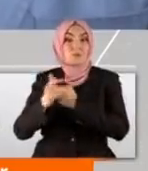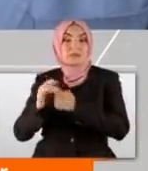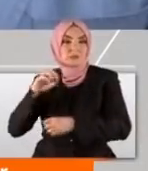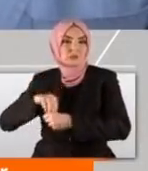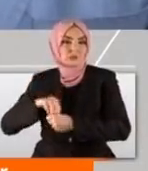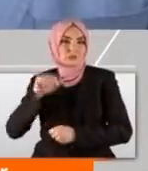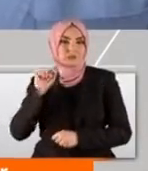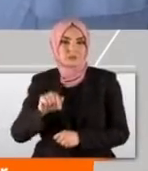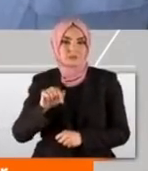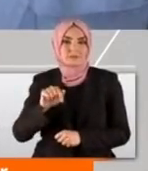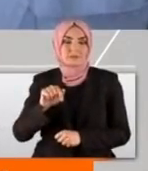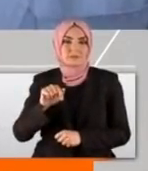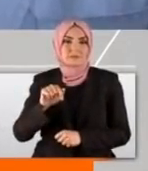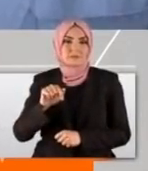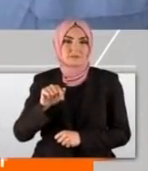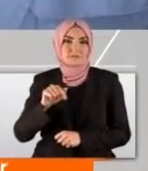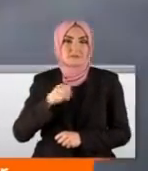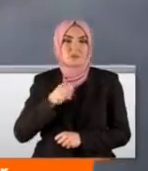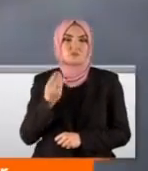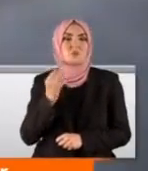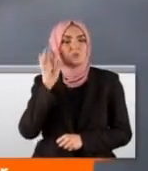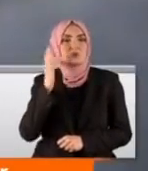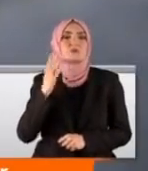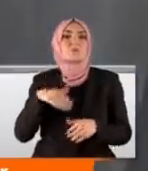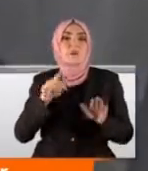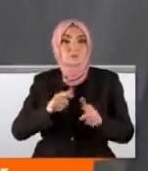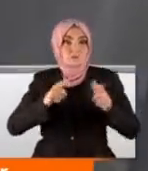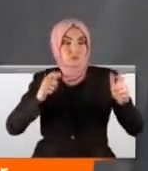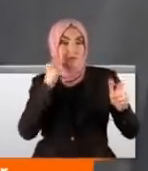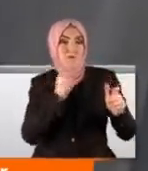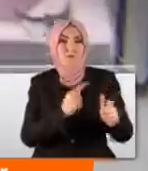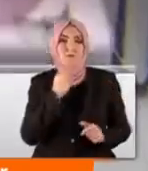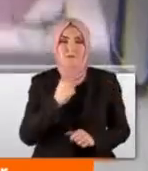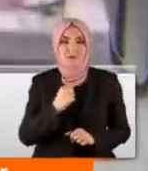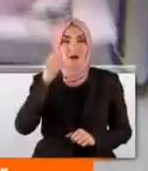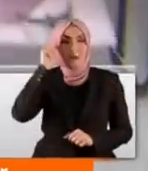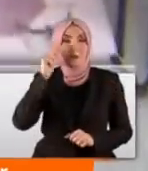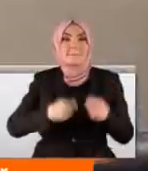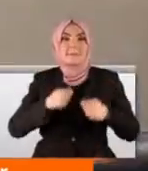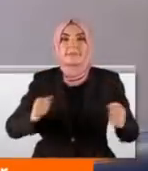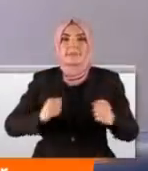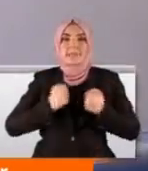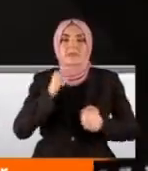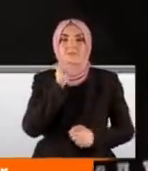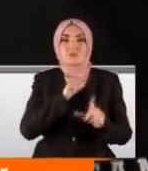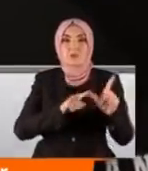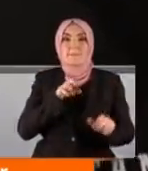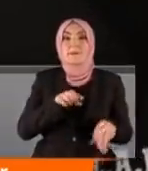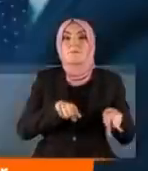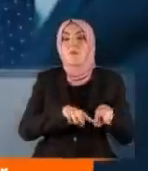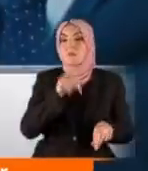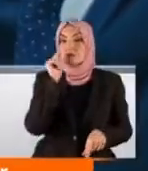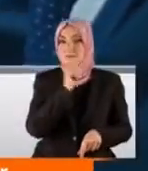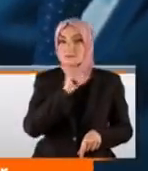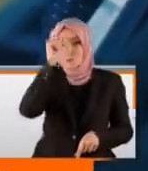atalamada yıl sonunda görsek ben hani çok şaşırmam açıkçası. Amerika'nın bankacılık devi JP Morgan'dan Türkiye açıklaması geldi.